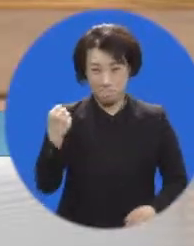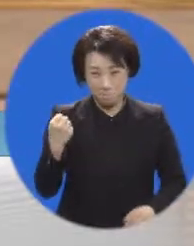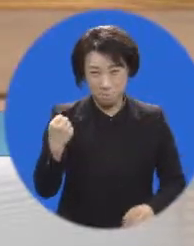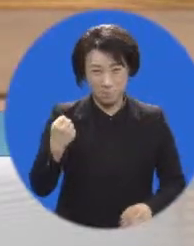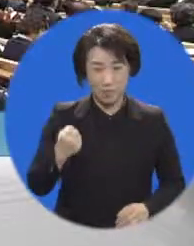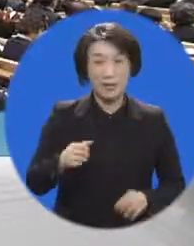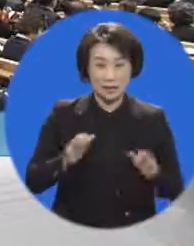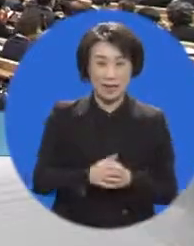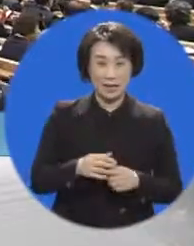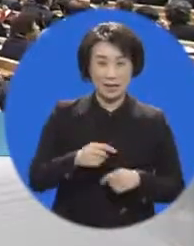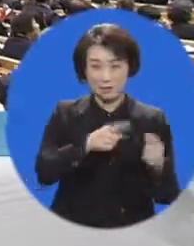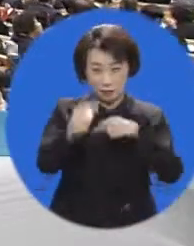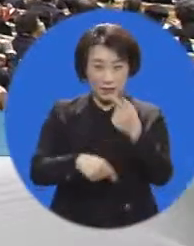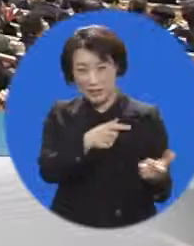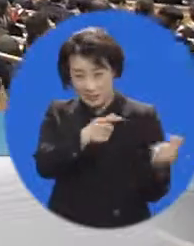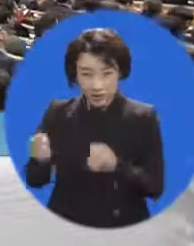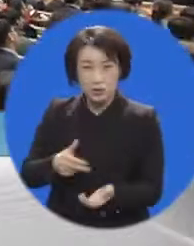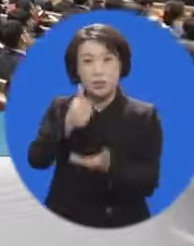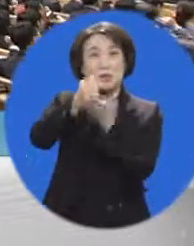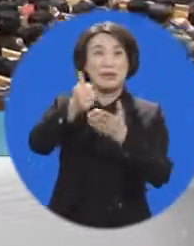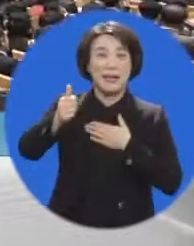주님이 나를 사랑한 것 같이